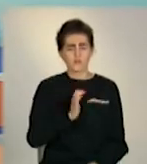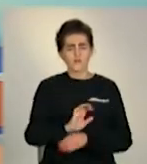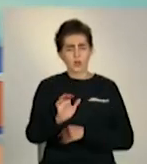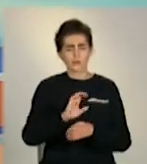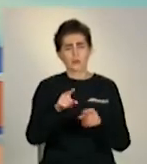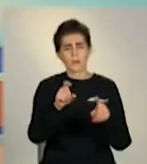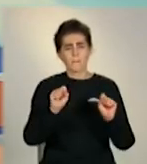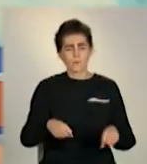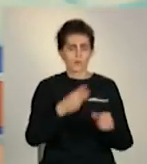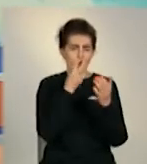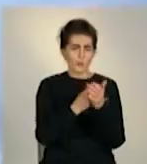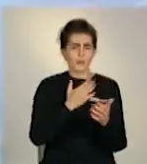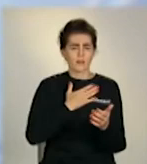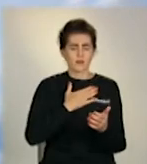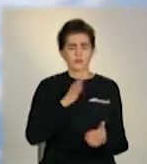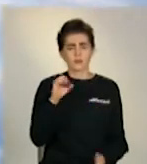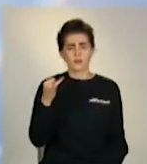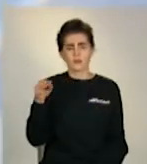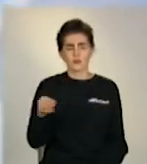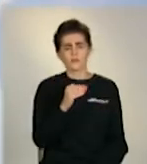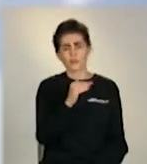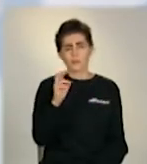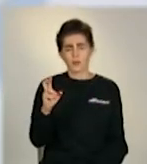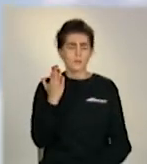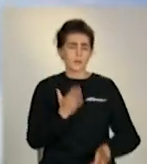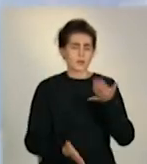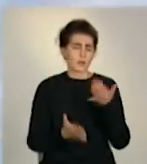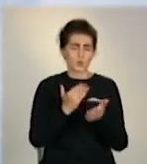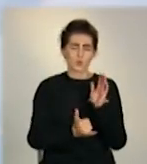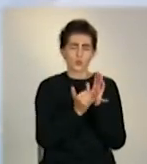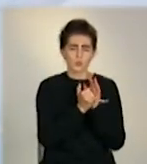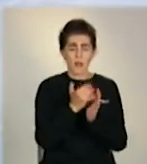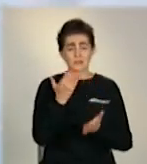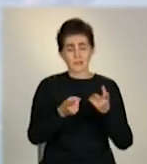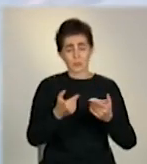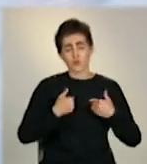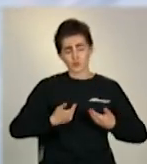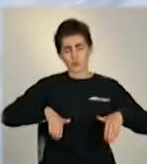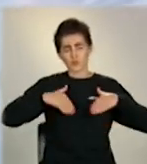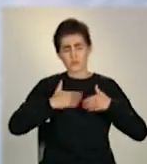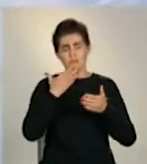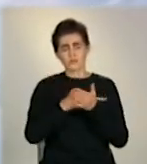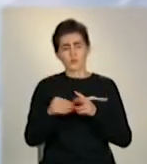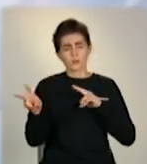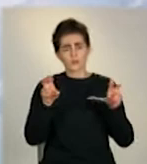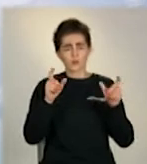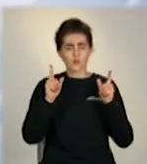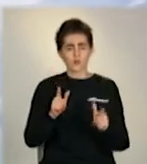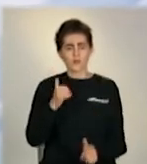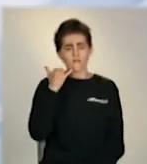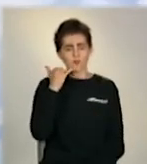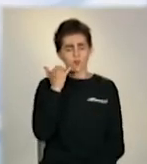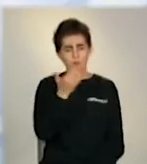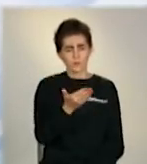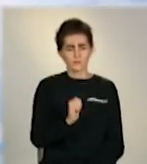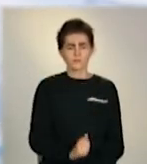також можете подивитися на наших сторінках у Фейсбуці та Ютубі. А якщо хочете запропонувати власну тему, звертайтеся до нас за